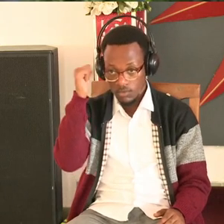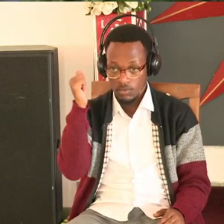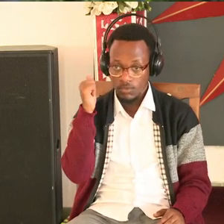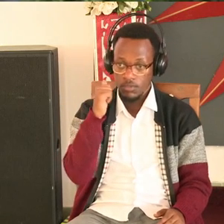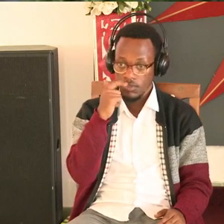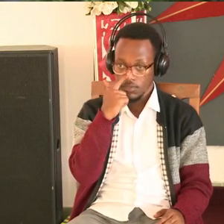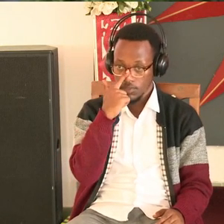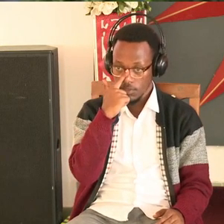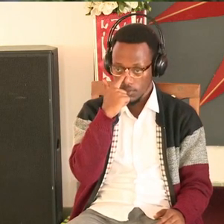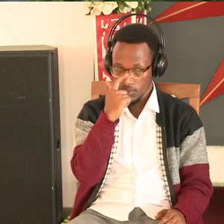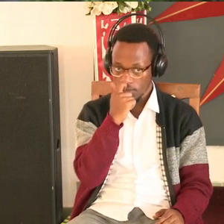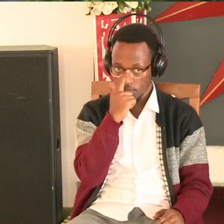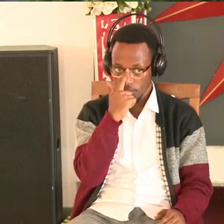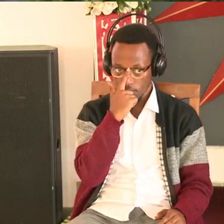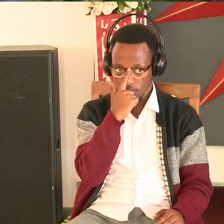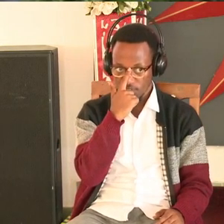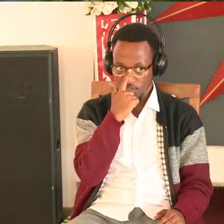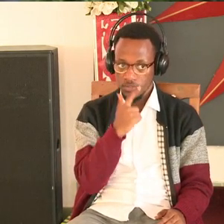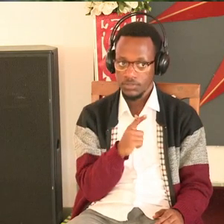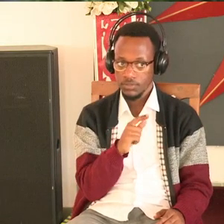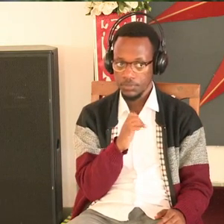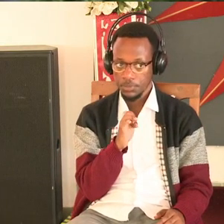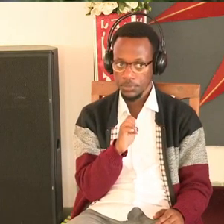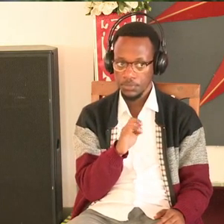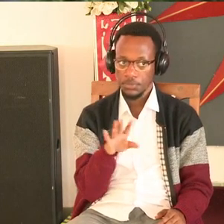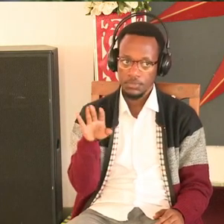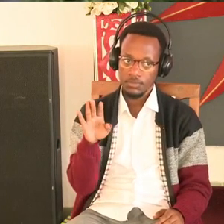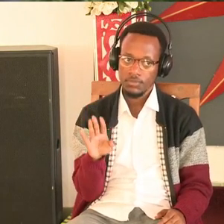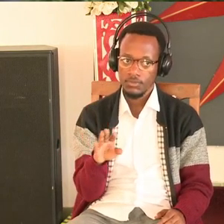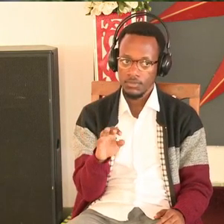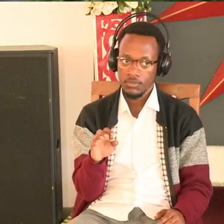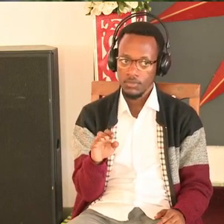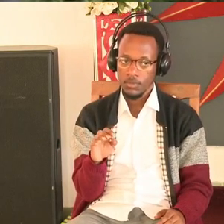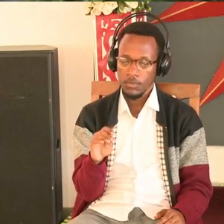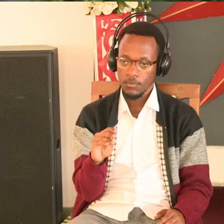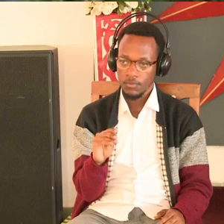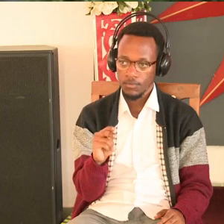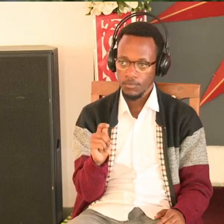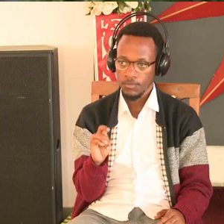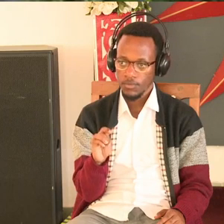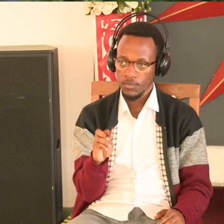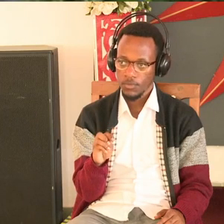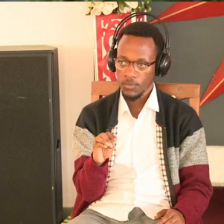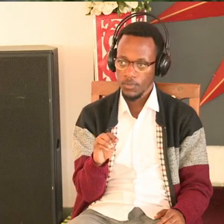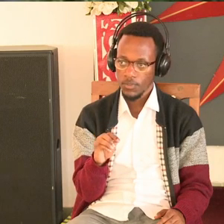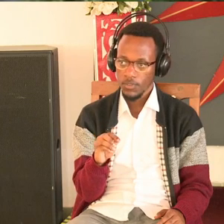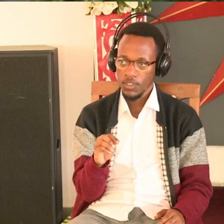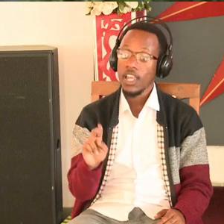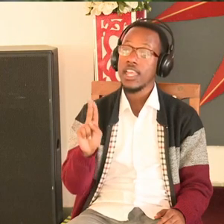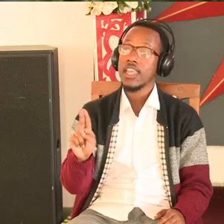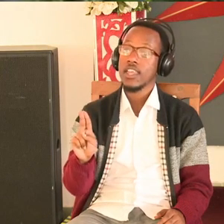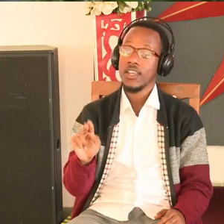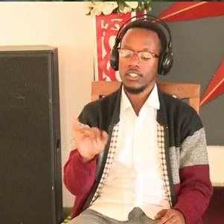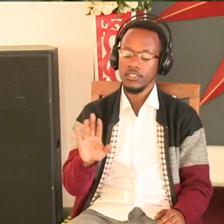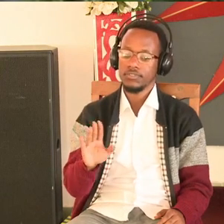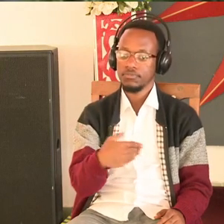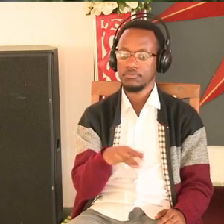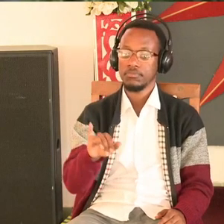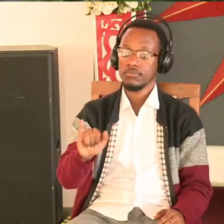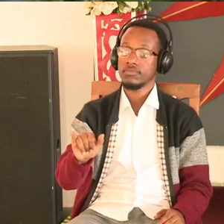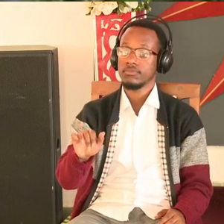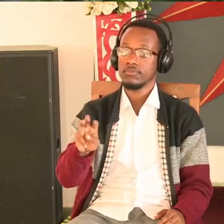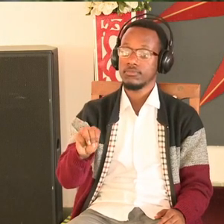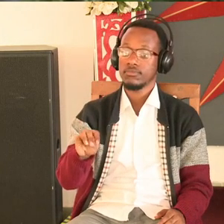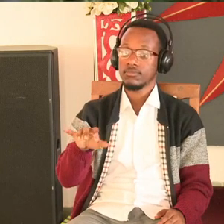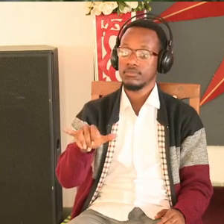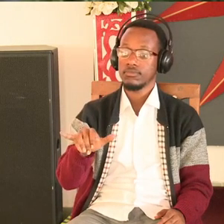Kandi amasezerano yose y'Imana ni yego kandi ni amena. Pour notre époque. Ndetse n'amasezerano yo